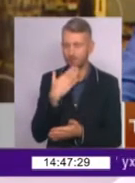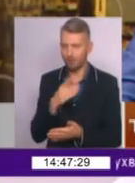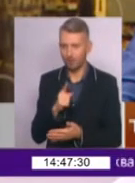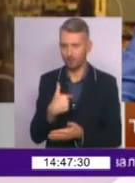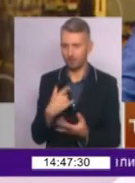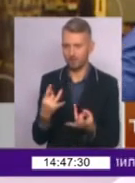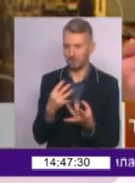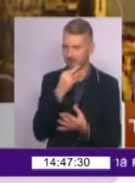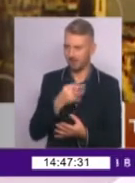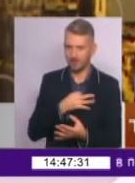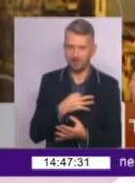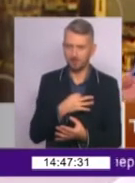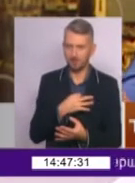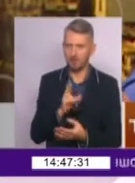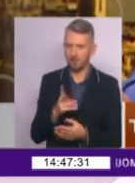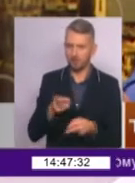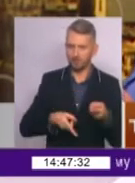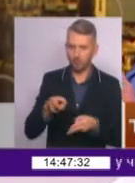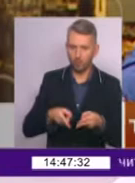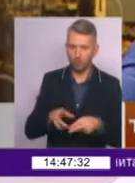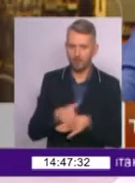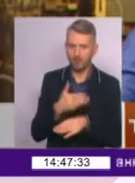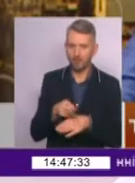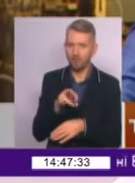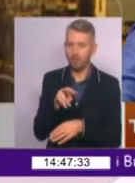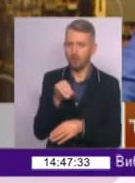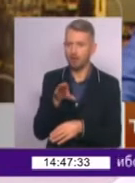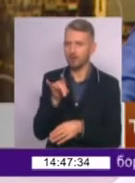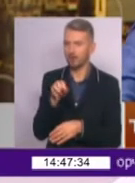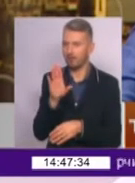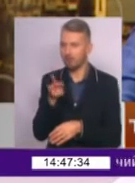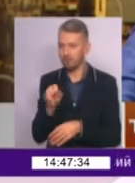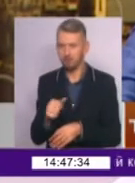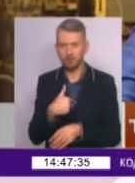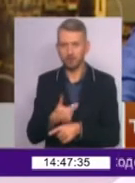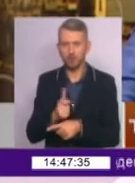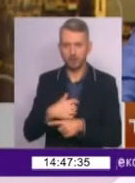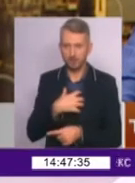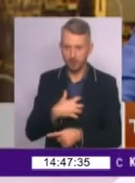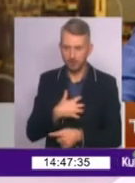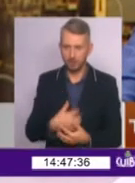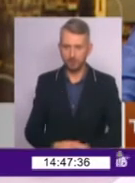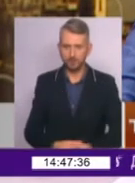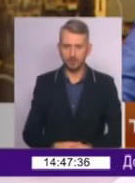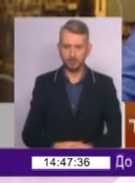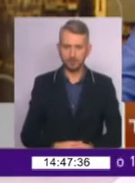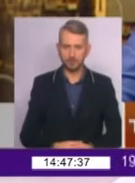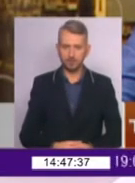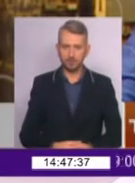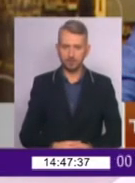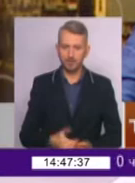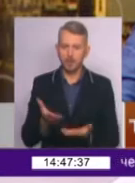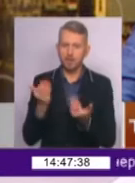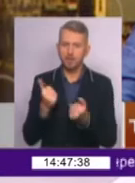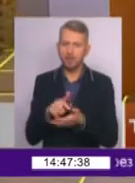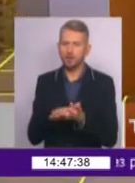мені сказали, як хірургу відділення політравми, мені якраз це дуже важливо. Давайте продовжимо.